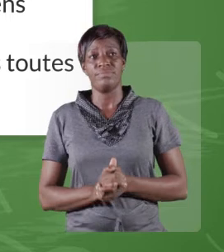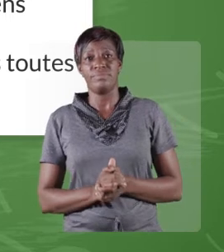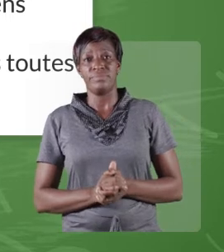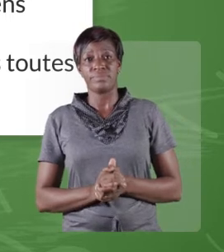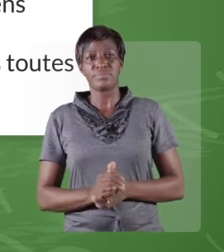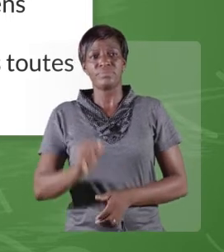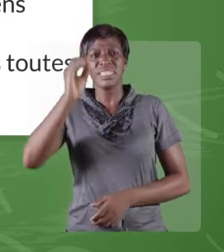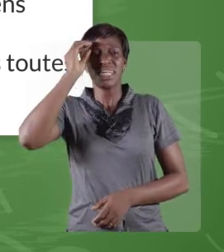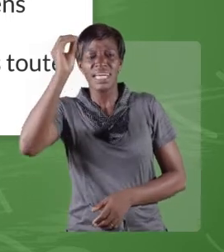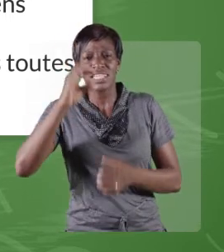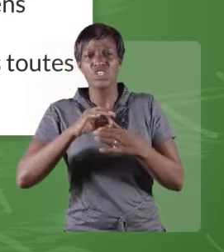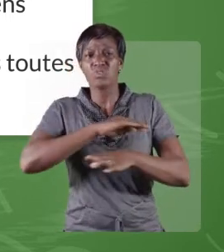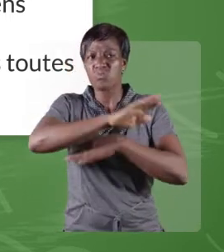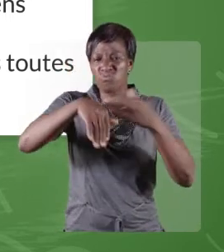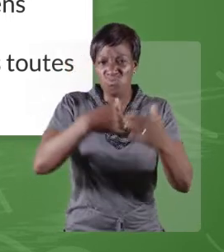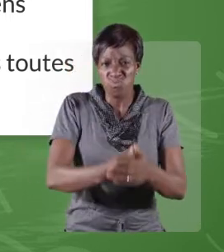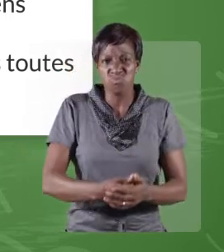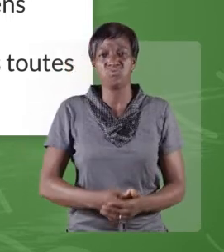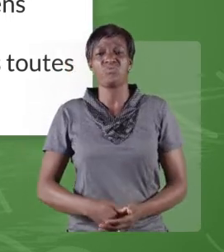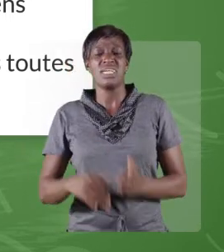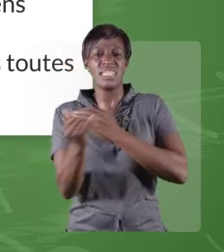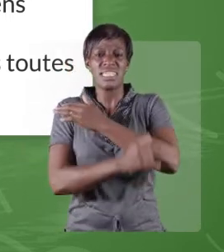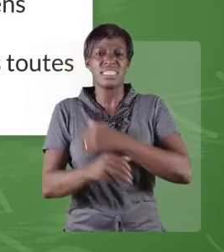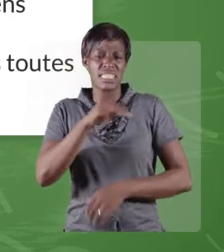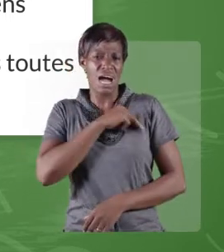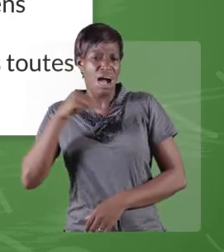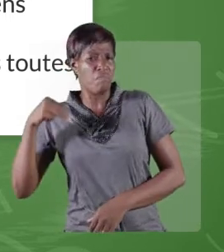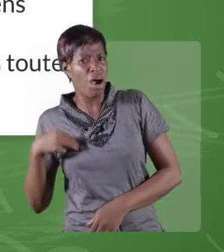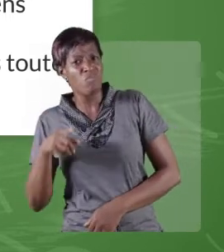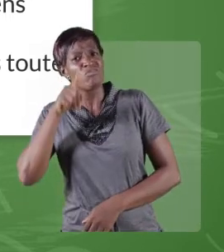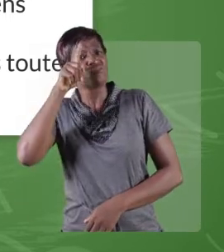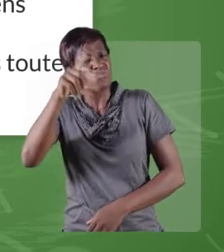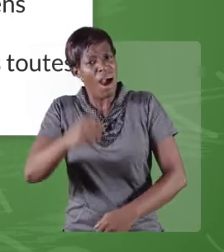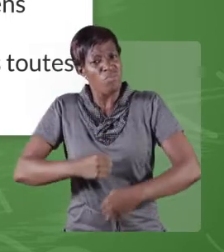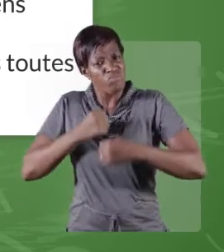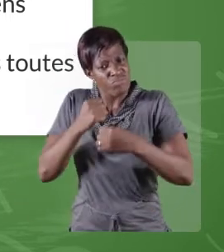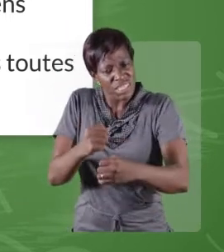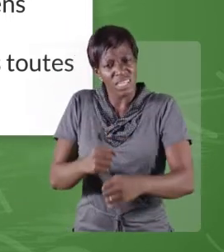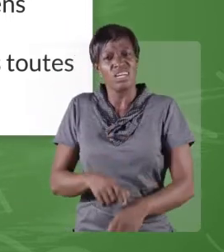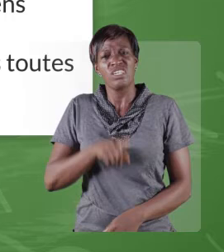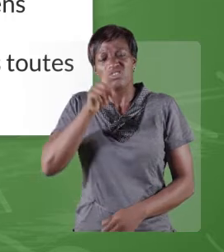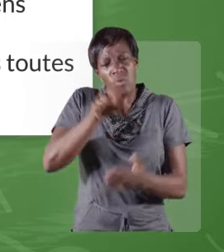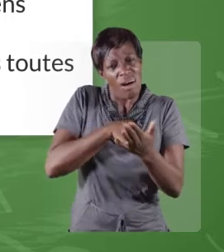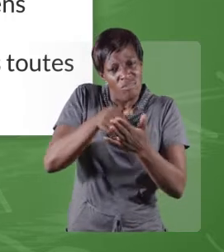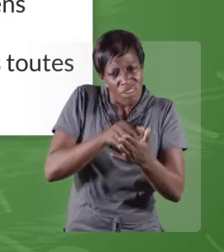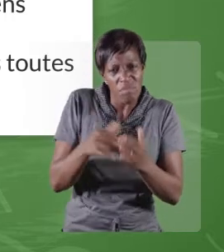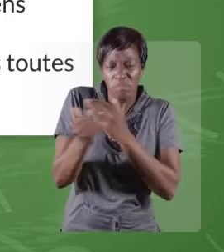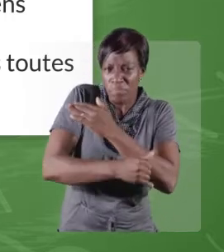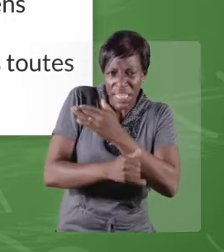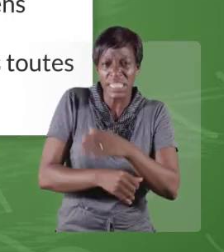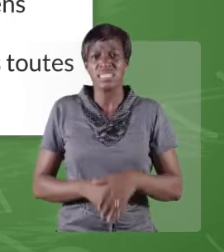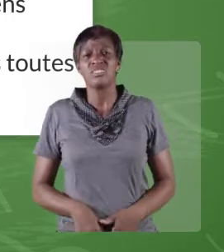L'égalité de tous les États membres, que vous soyez grand ou petit, vous